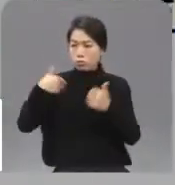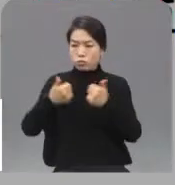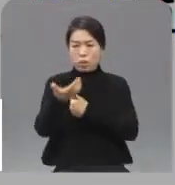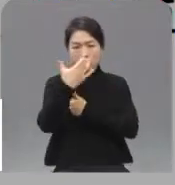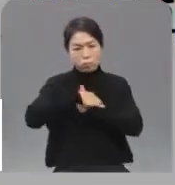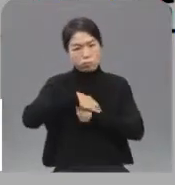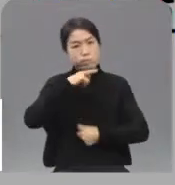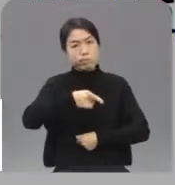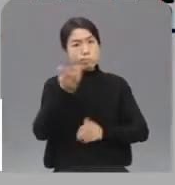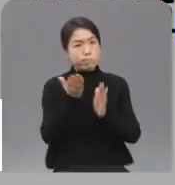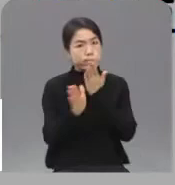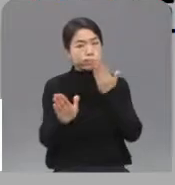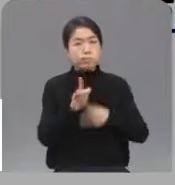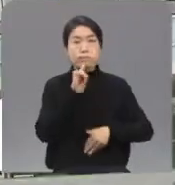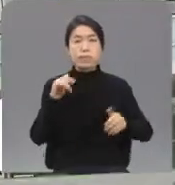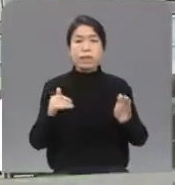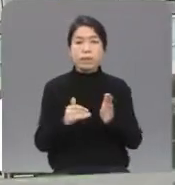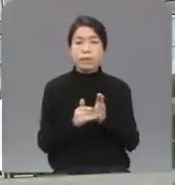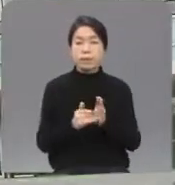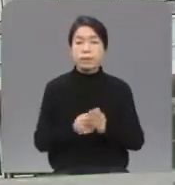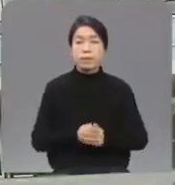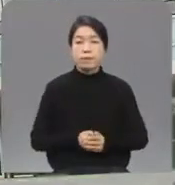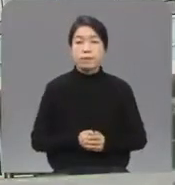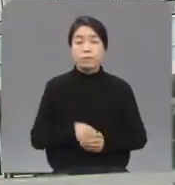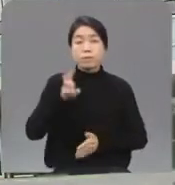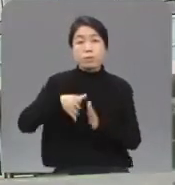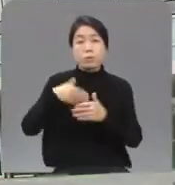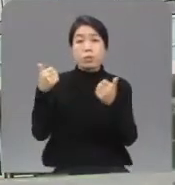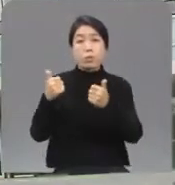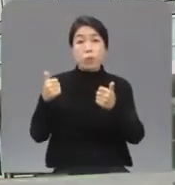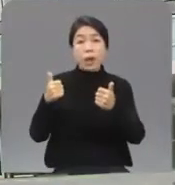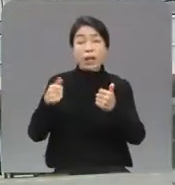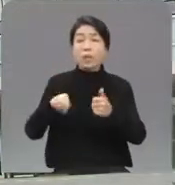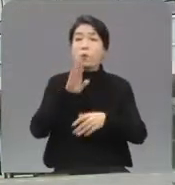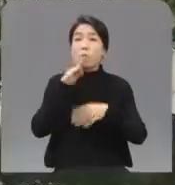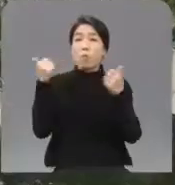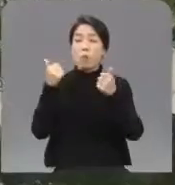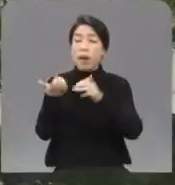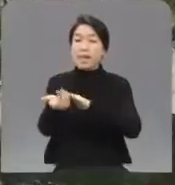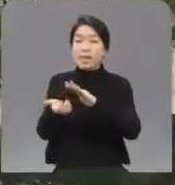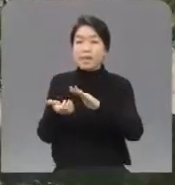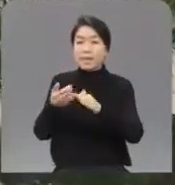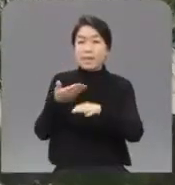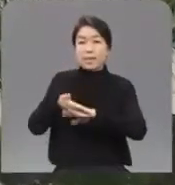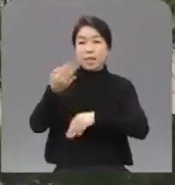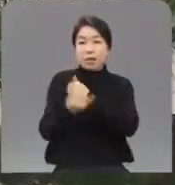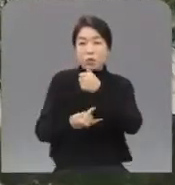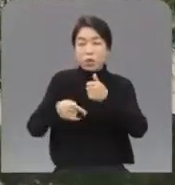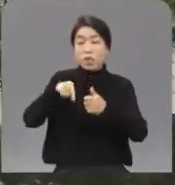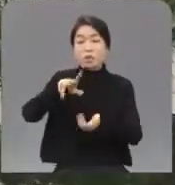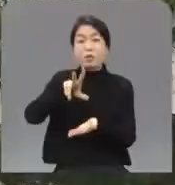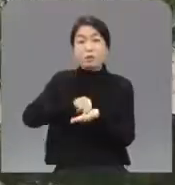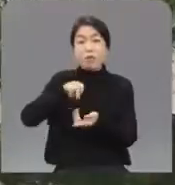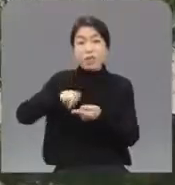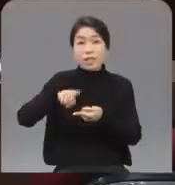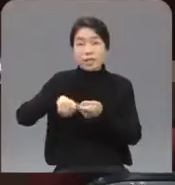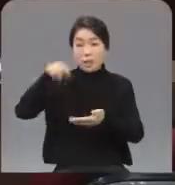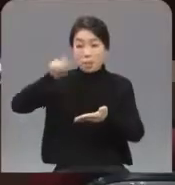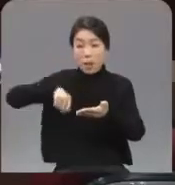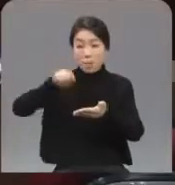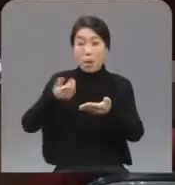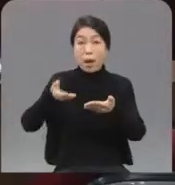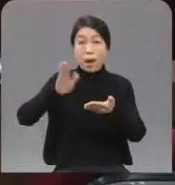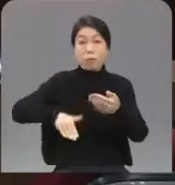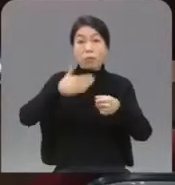것은 온당치 않다고 밝혔습니다 광주시 의외는 본회의에 앞서 상임위에서 해 안건을 가결시켰지만